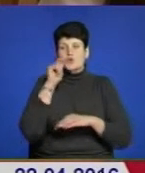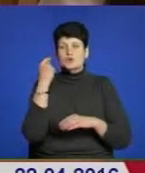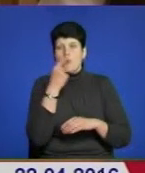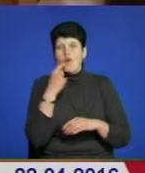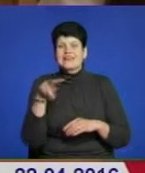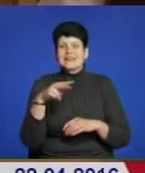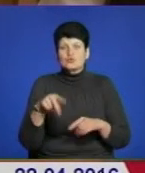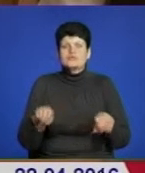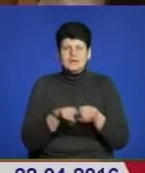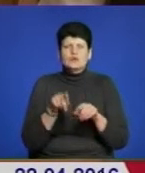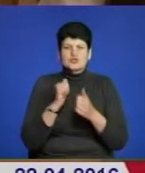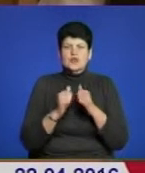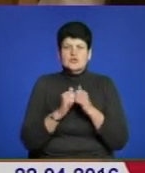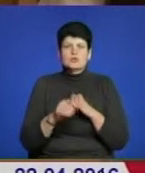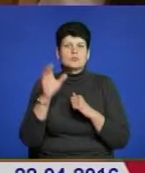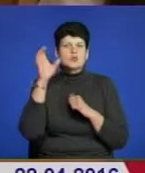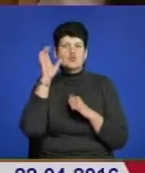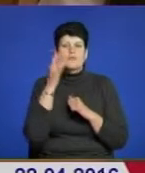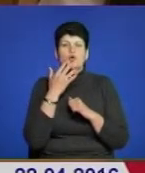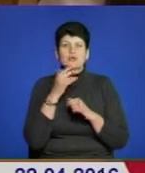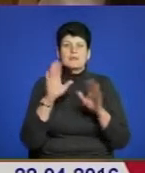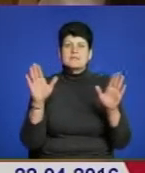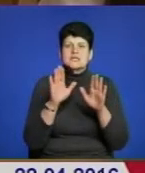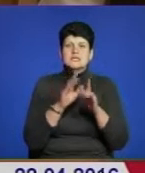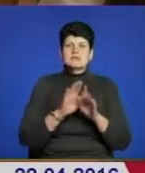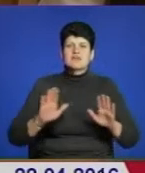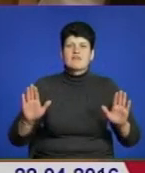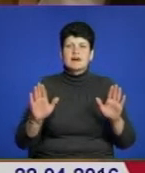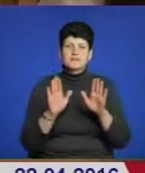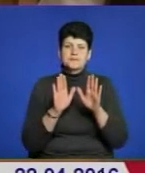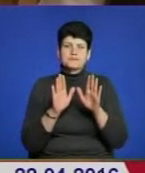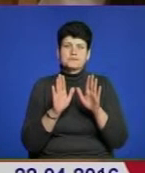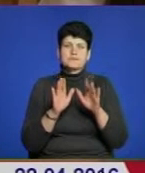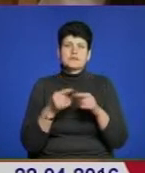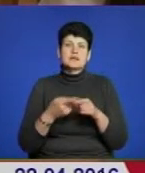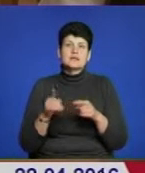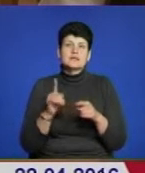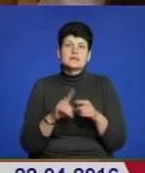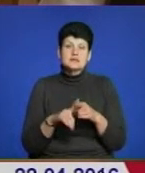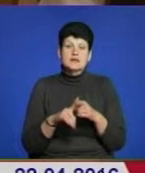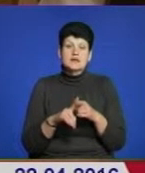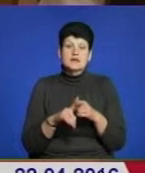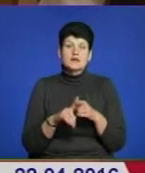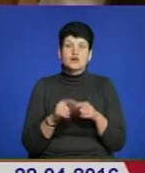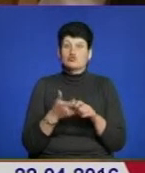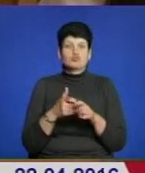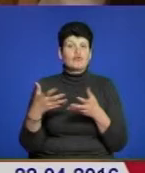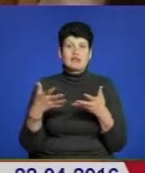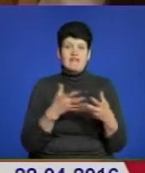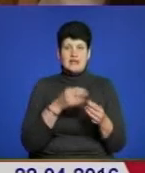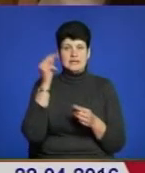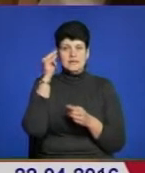часто ми слухаємо народні пісні, співаємо. Це насправді дуже впливає на навчання, тому